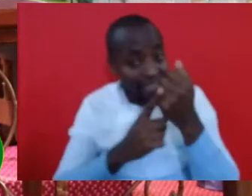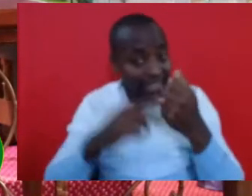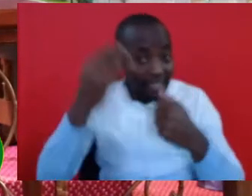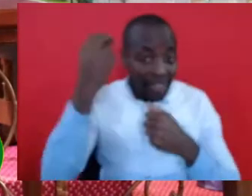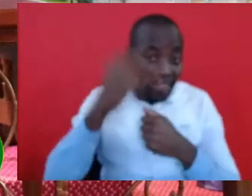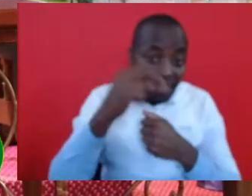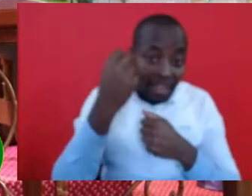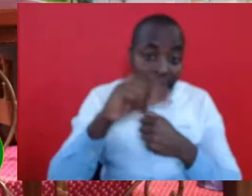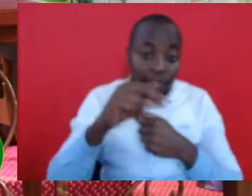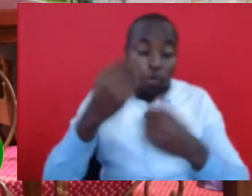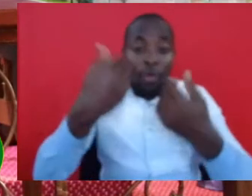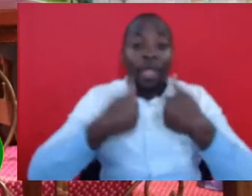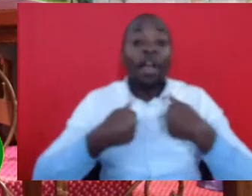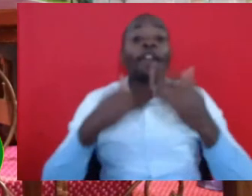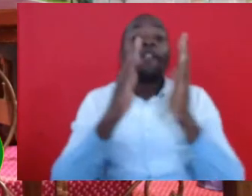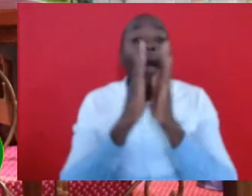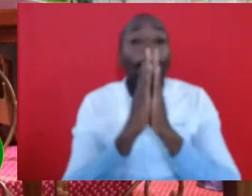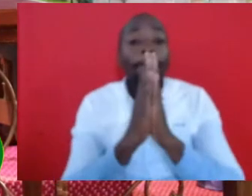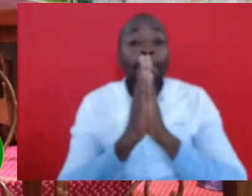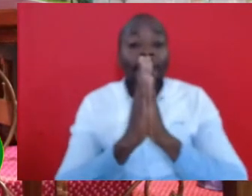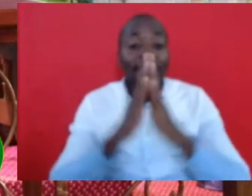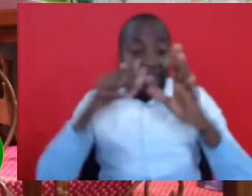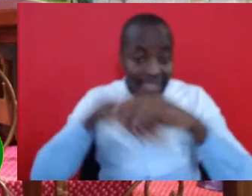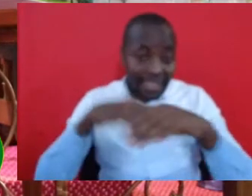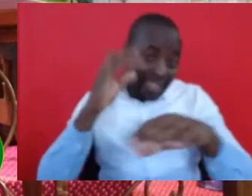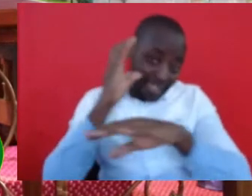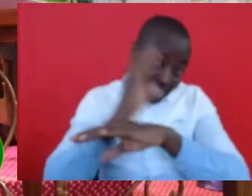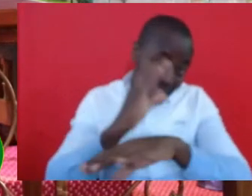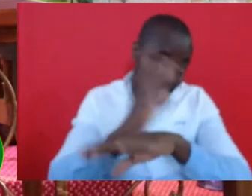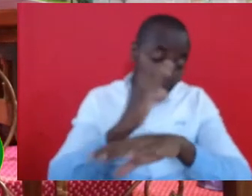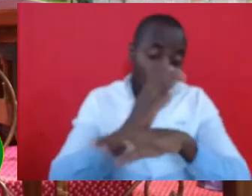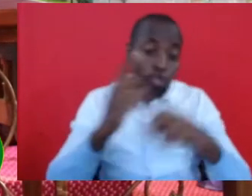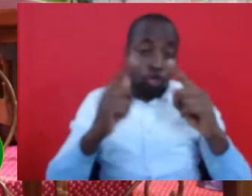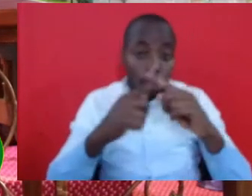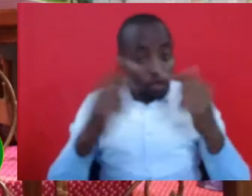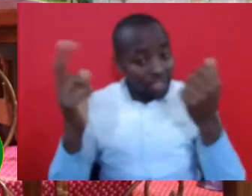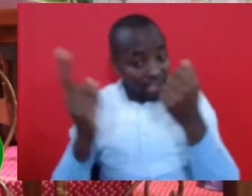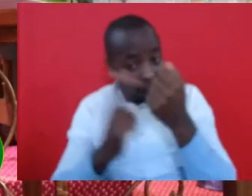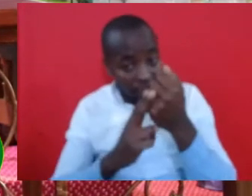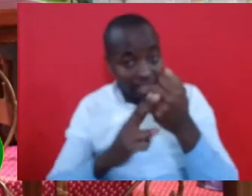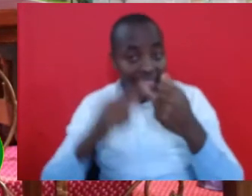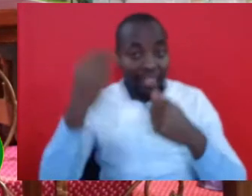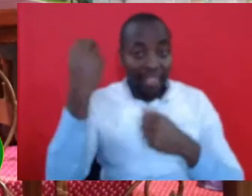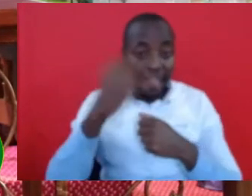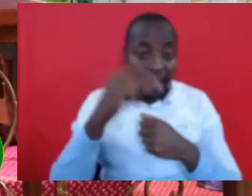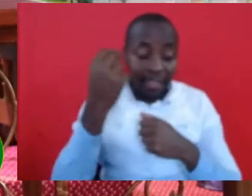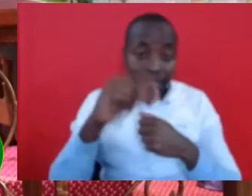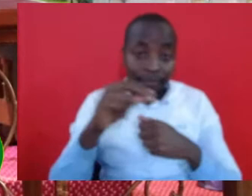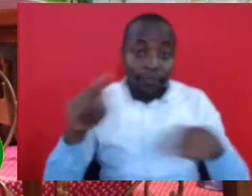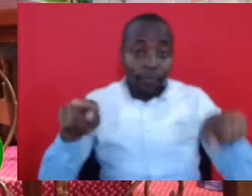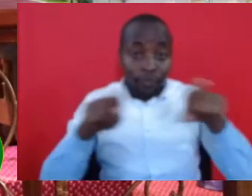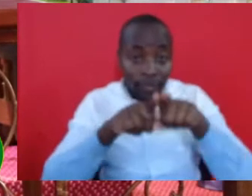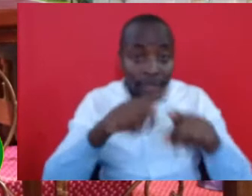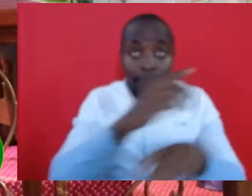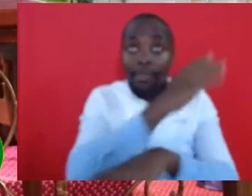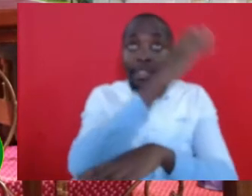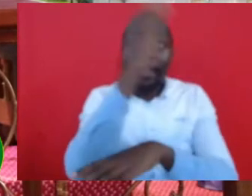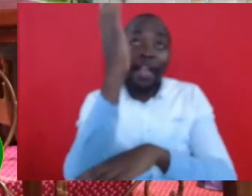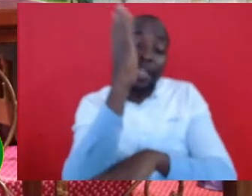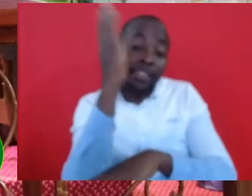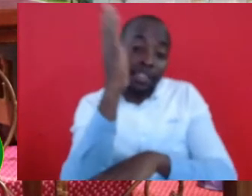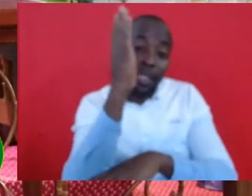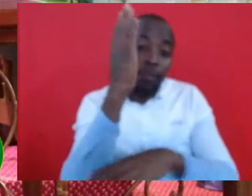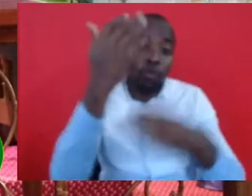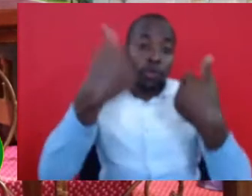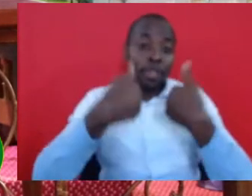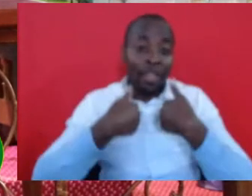tuko na maombi hapa kanisani hadi saa 1:30. Tena pale saa 7 tuko na ibada